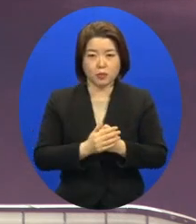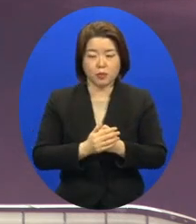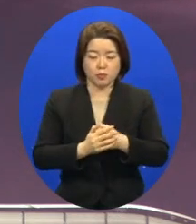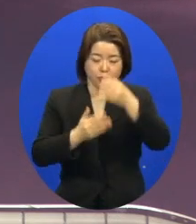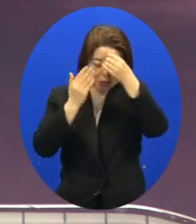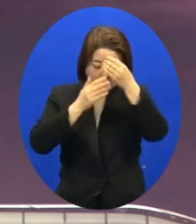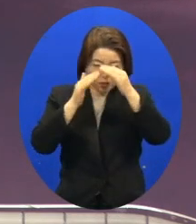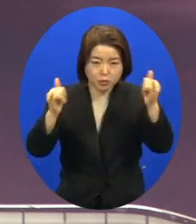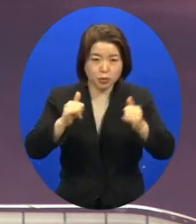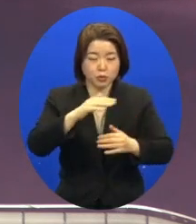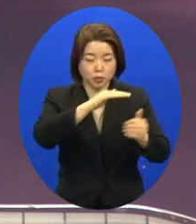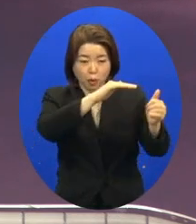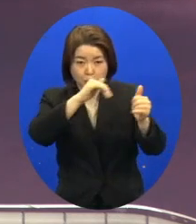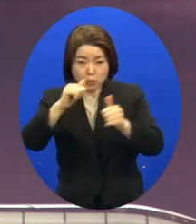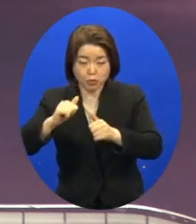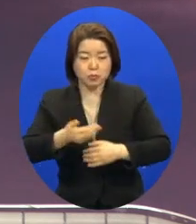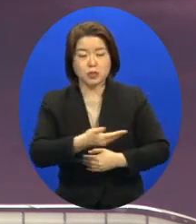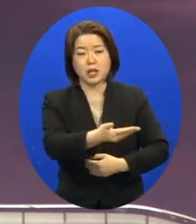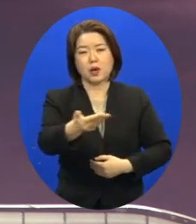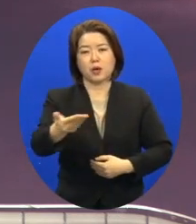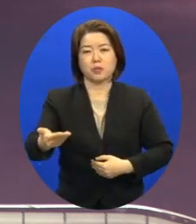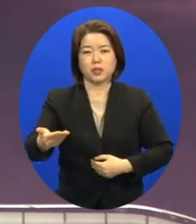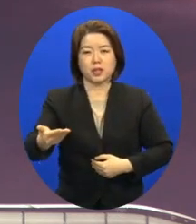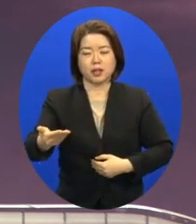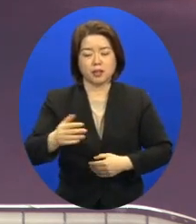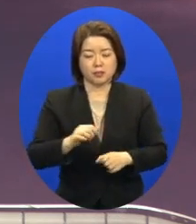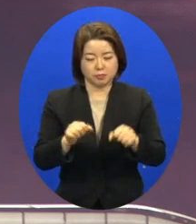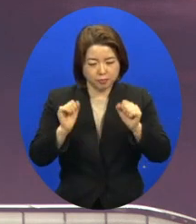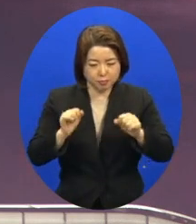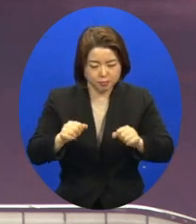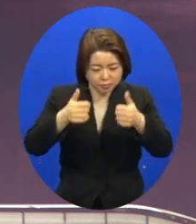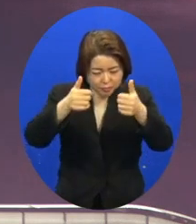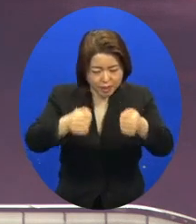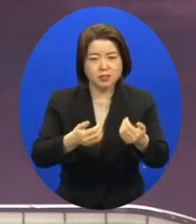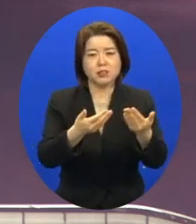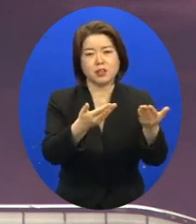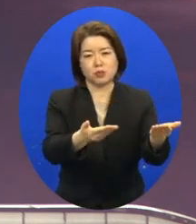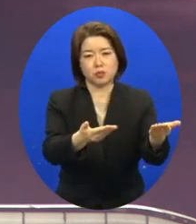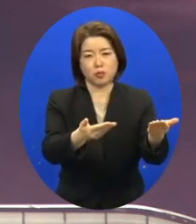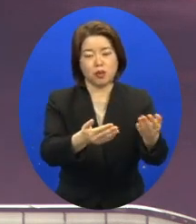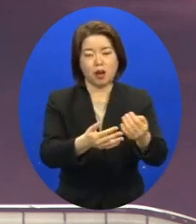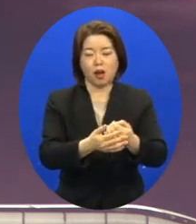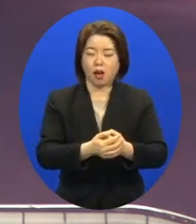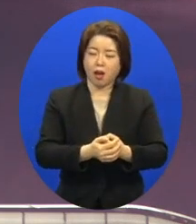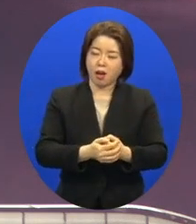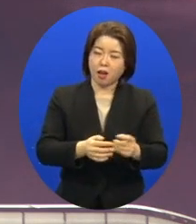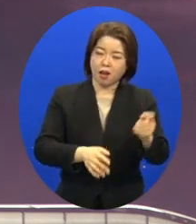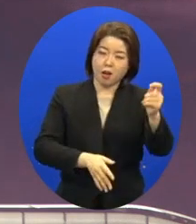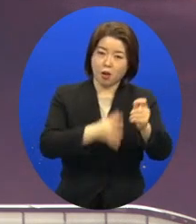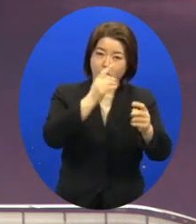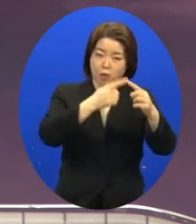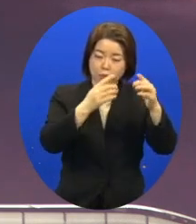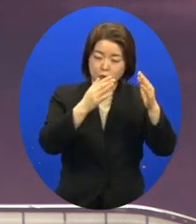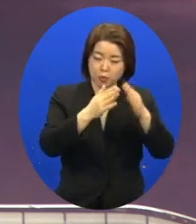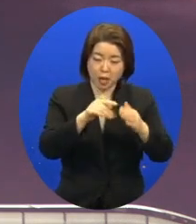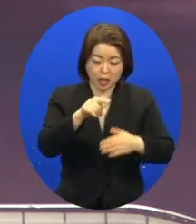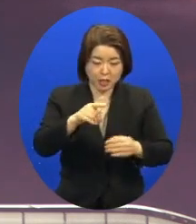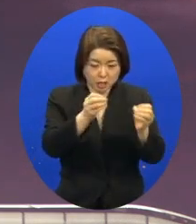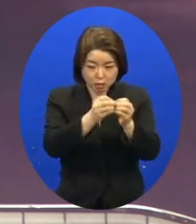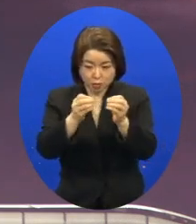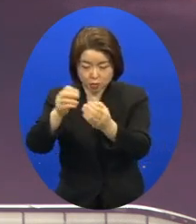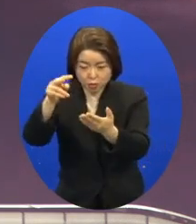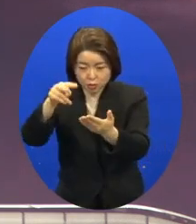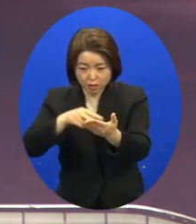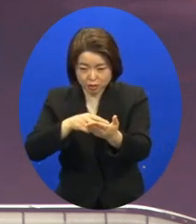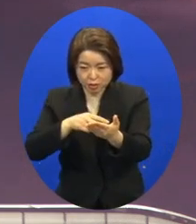성도로 부르심을 받은 여러분에게 문안드립니다. 그랬습니다. 아마 고린도 교인들은 이 구절을 읽을 때 엄청